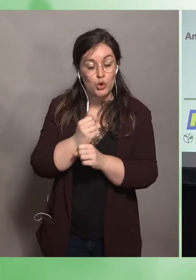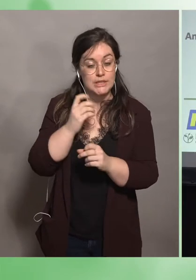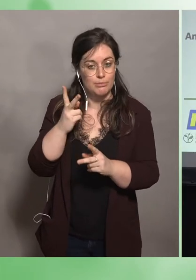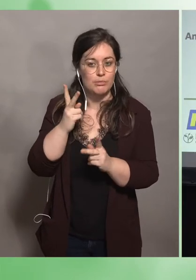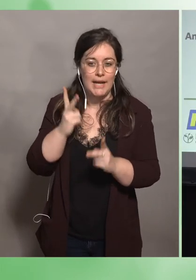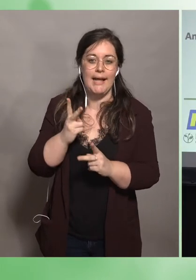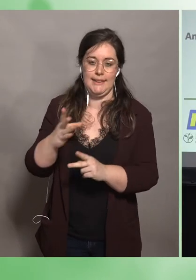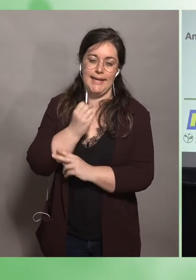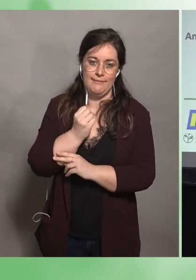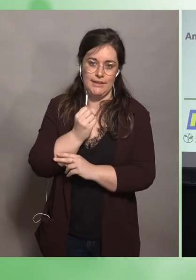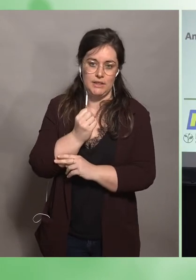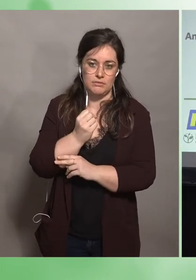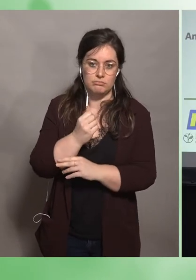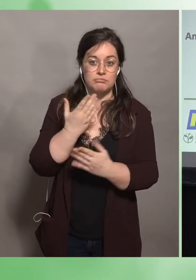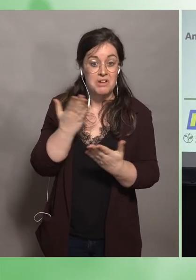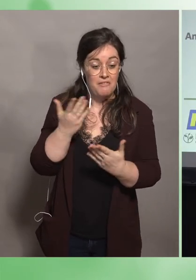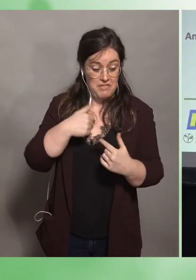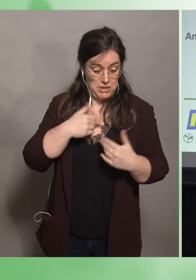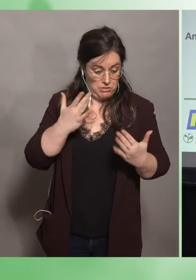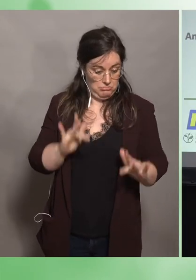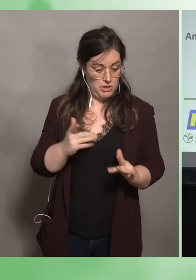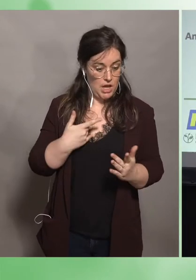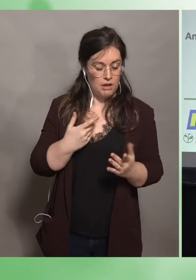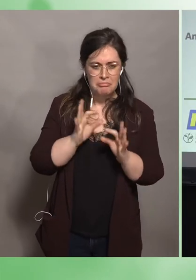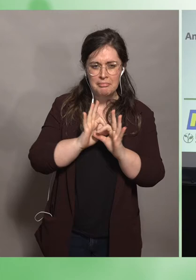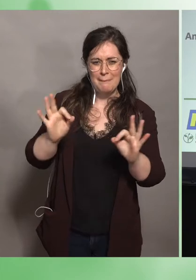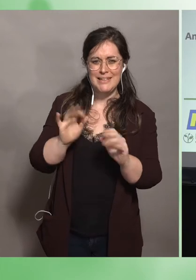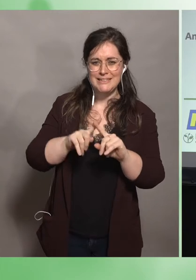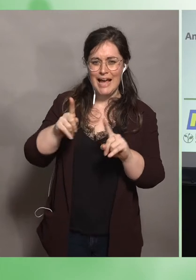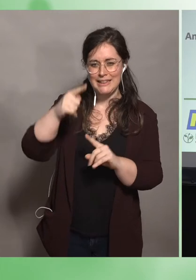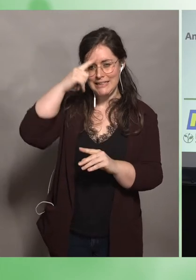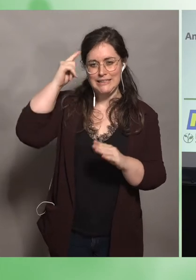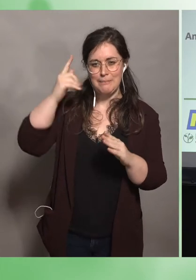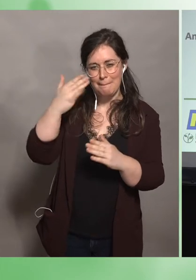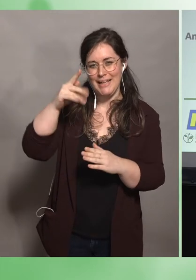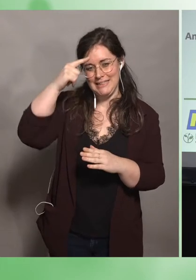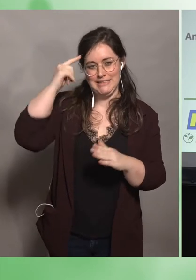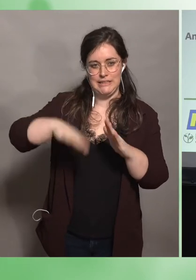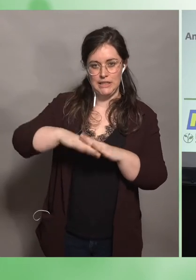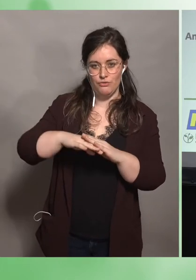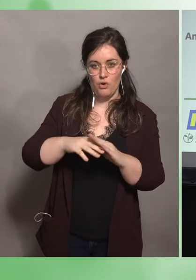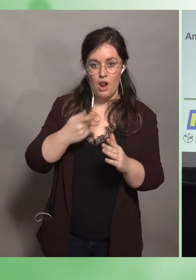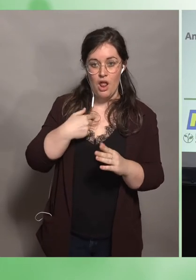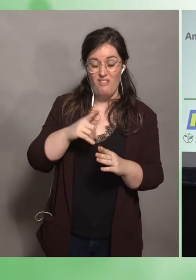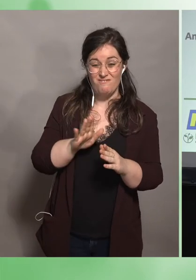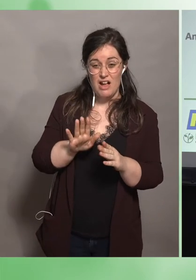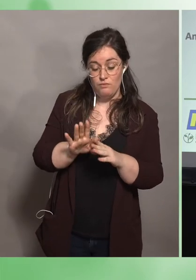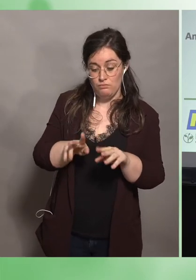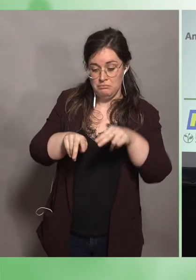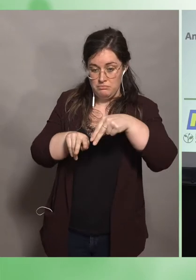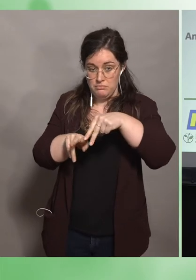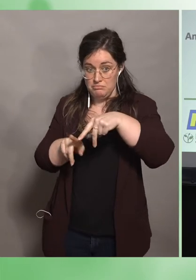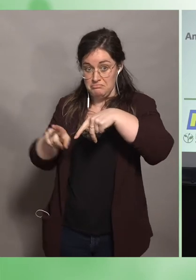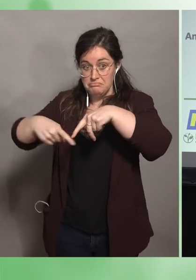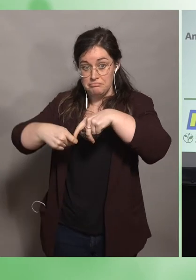das, was ich habe, sinnvoller, besser und effektiver einsetze, setzen muss, um mein Ziel zu erreichen. Ich habe meinen Fuß hinter seinen Fuß getan und ihn mit dem